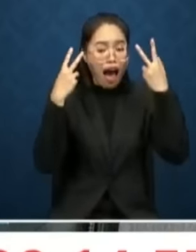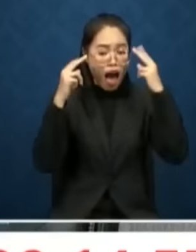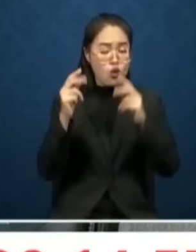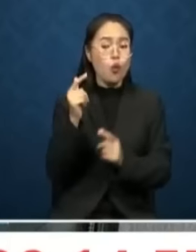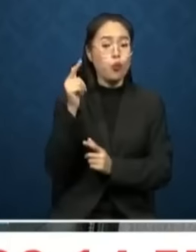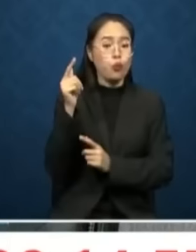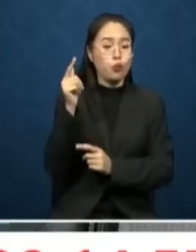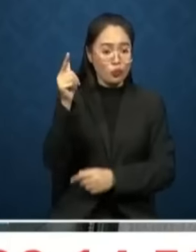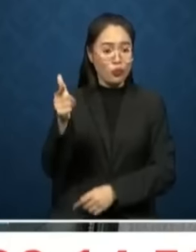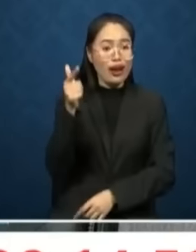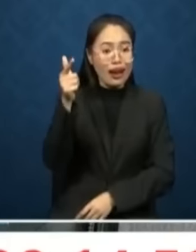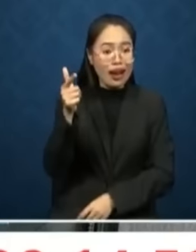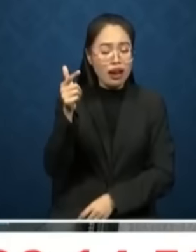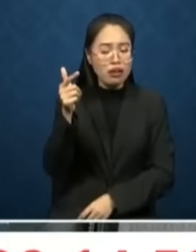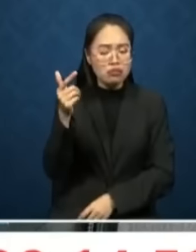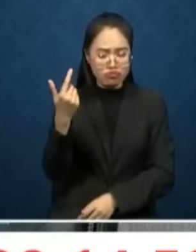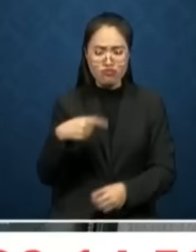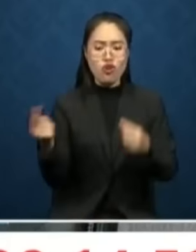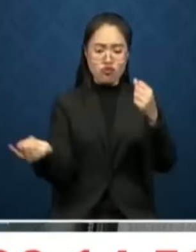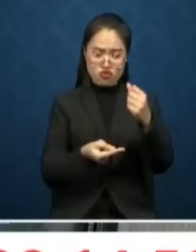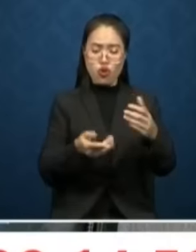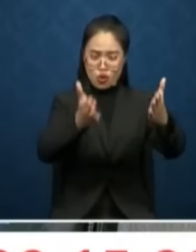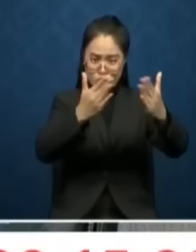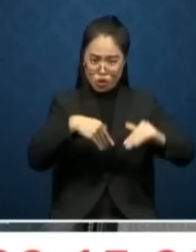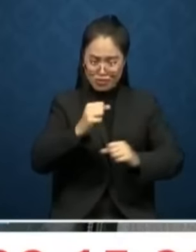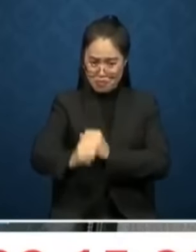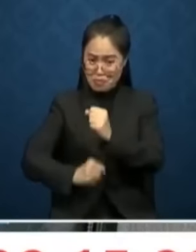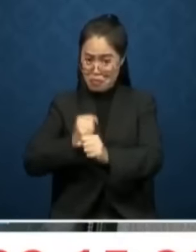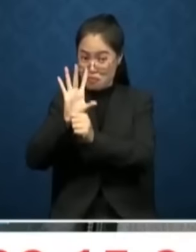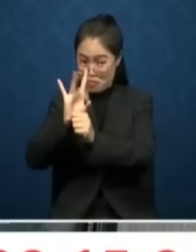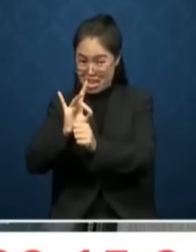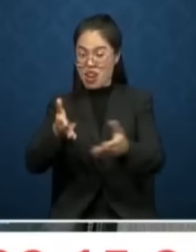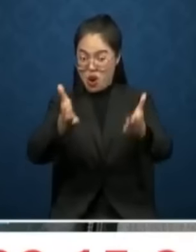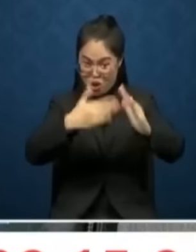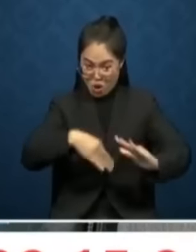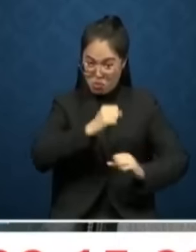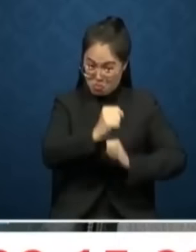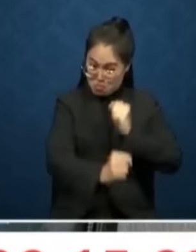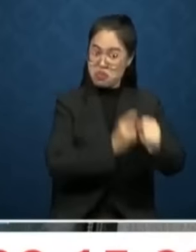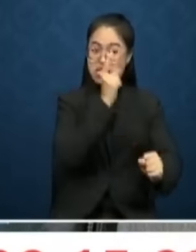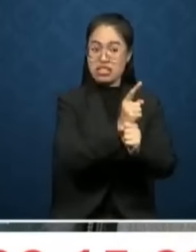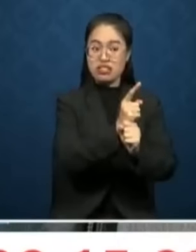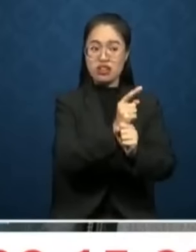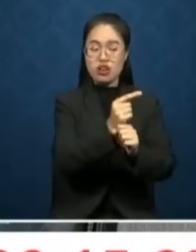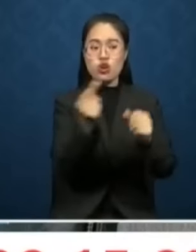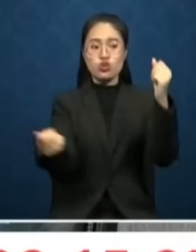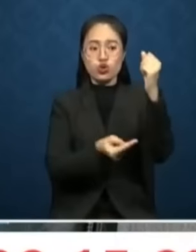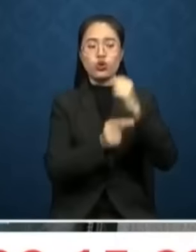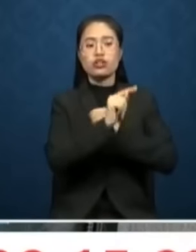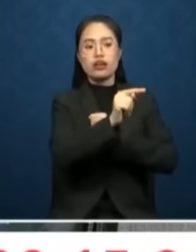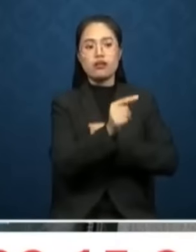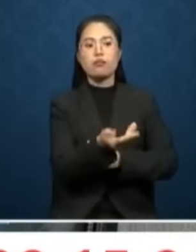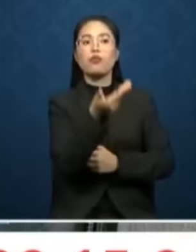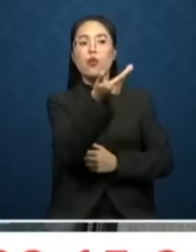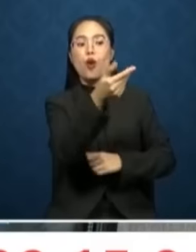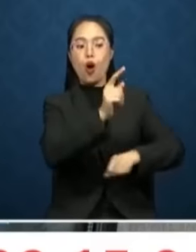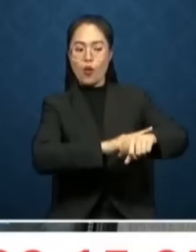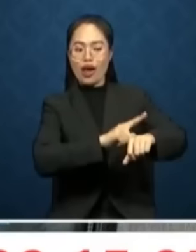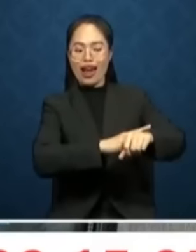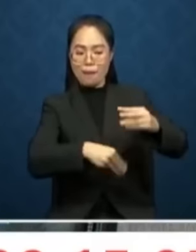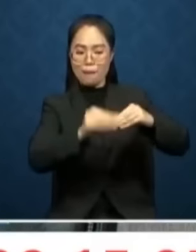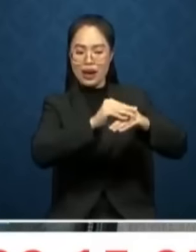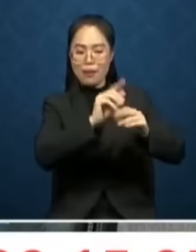หาที่สุดไม่ได้อภัยลดโทษ8ปีเหลือ1ปีแต่โทษ1ปีนั้นเนี่ยผมขออนุญาตอีก2นาทีนะ